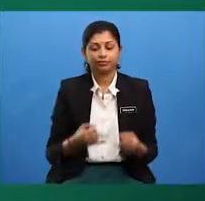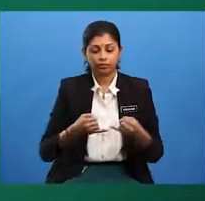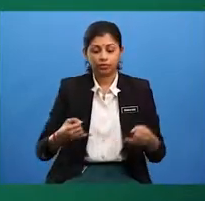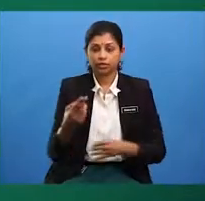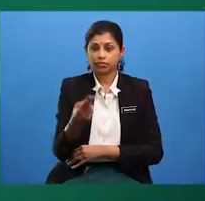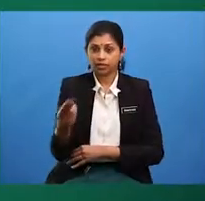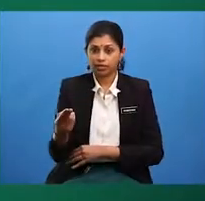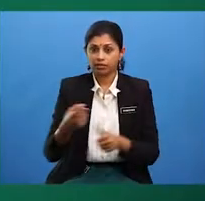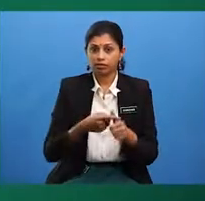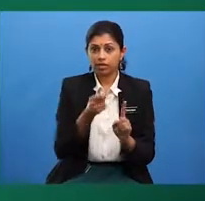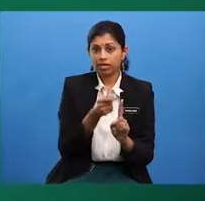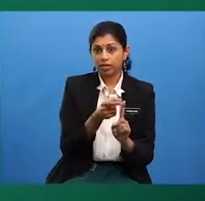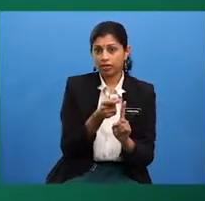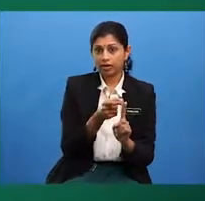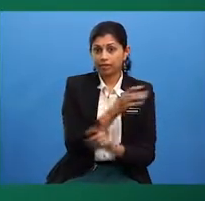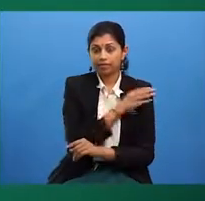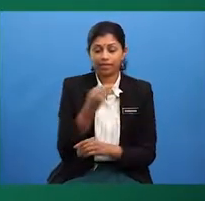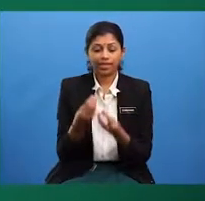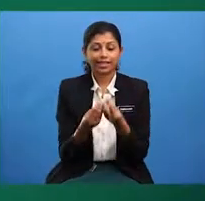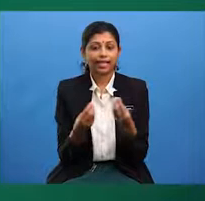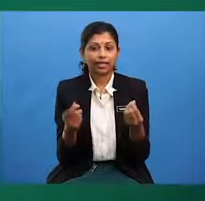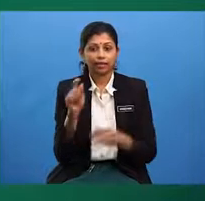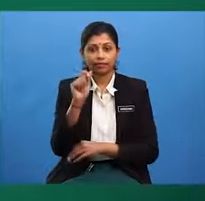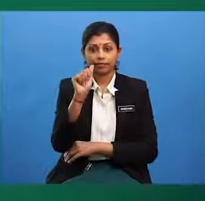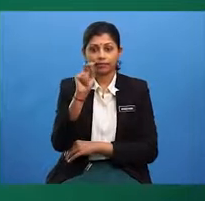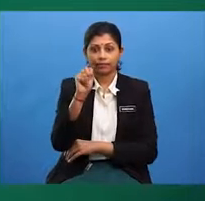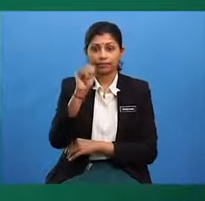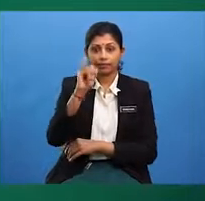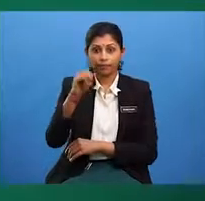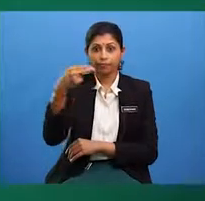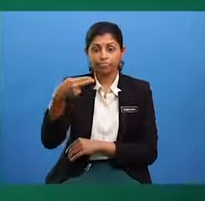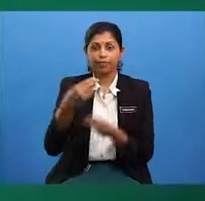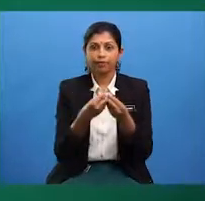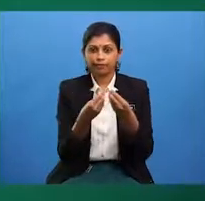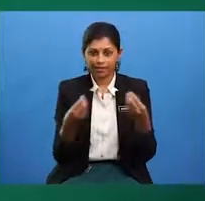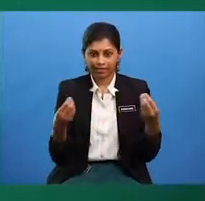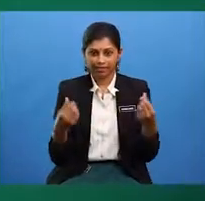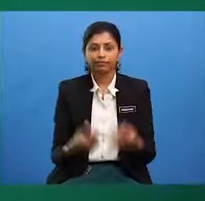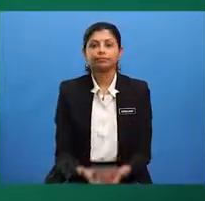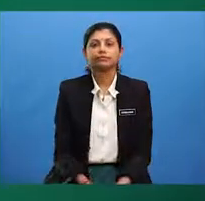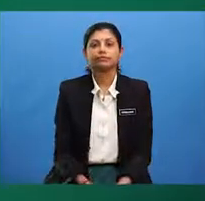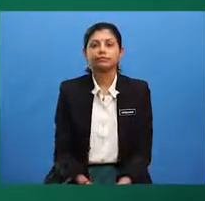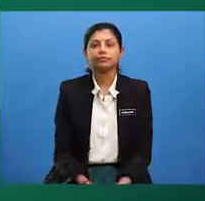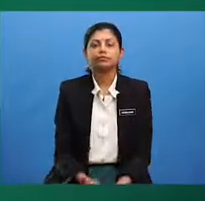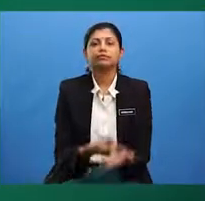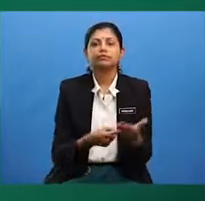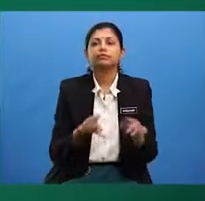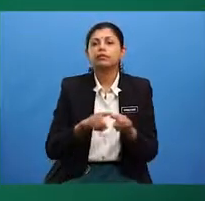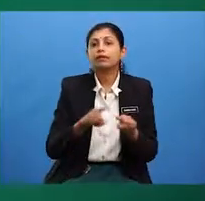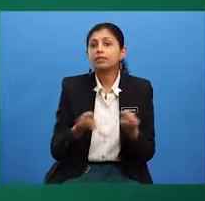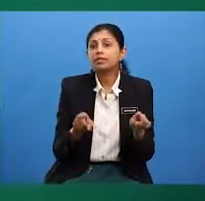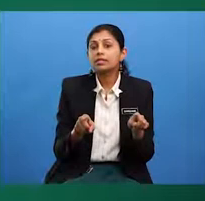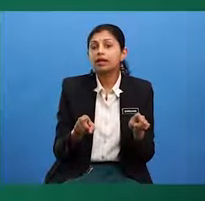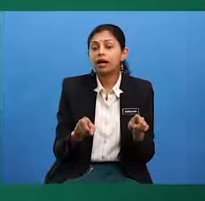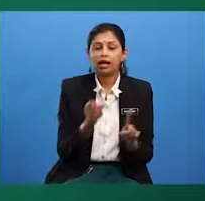iaitu logam dan tanah. Perbezaan ketara bagi kedua-dua jenis bahan ini ialah